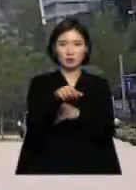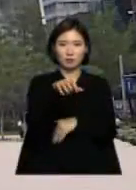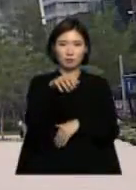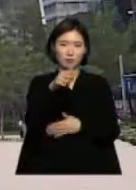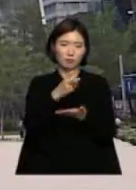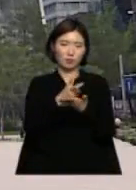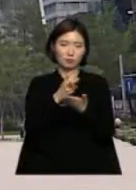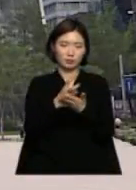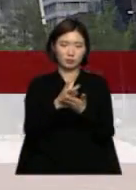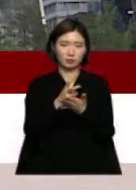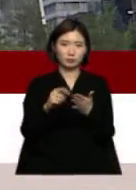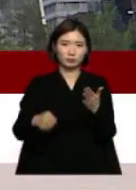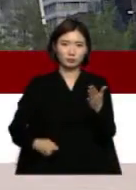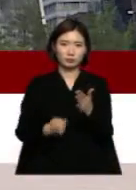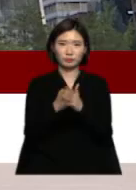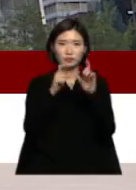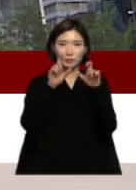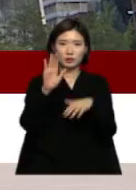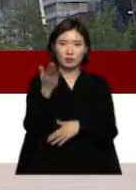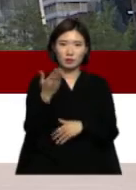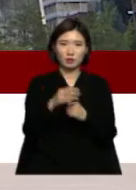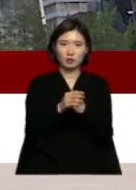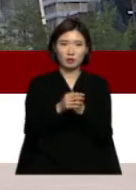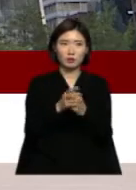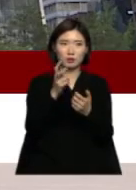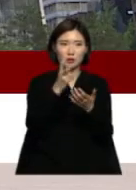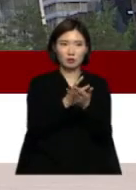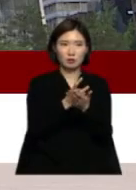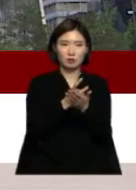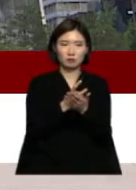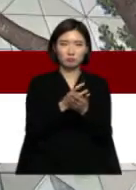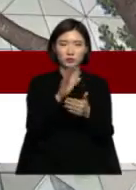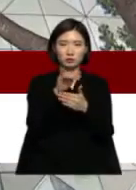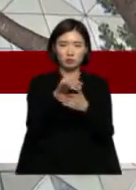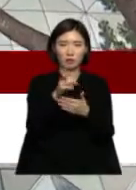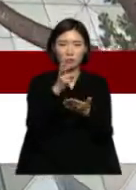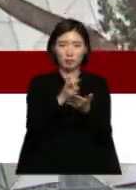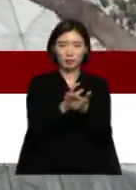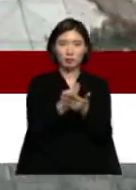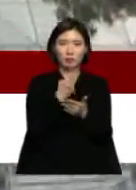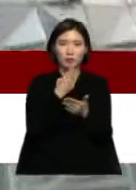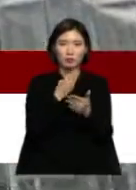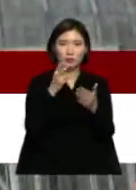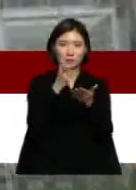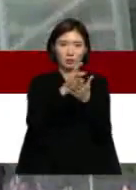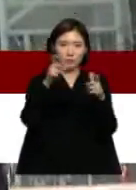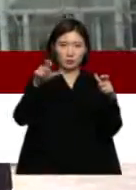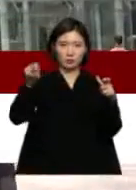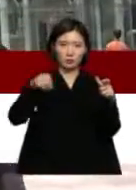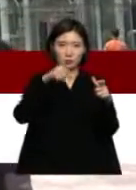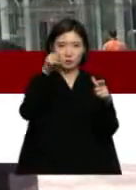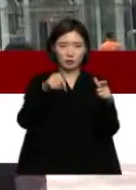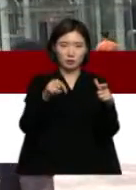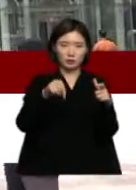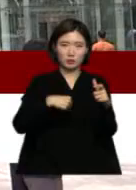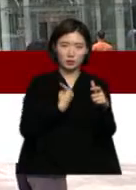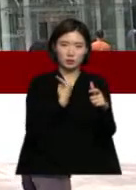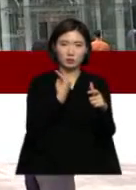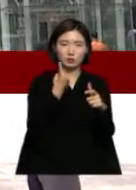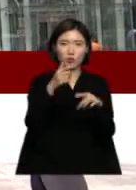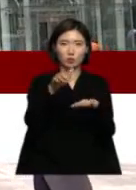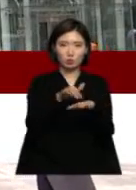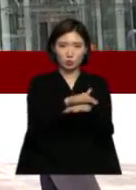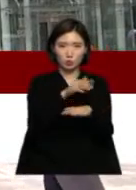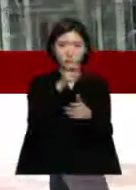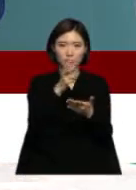공포했습니다. 조례는 개헌이나 지방자치법 개정 없이 법적 테두리 안에서 자치 입법권과 자치